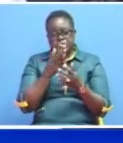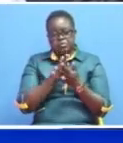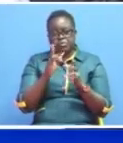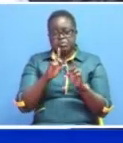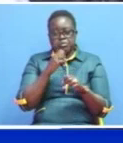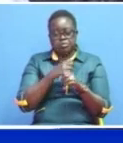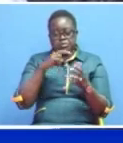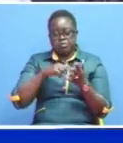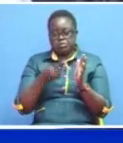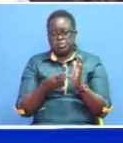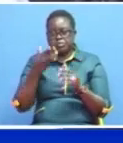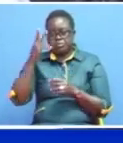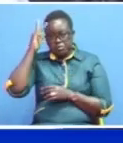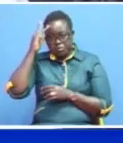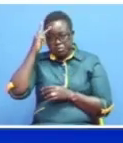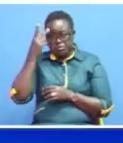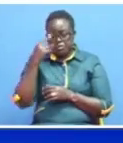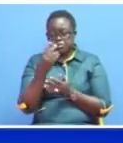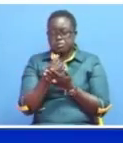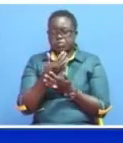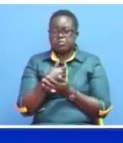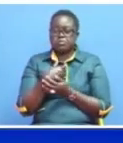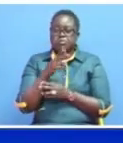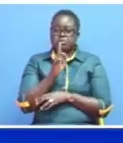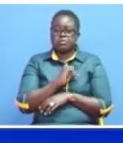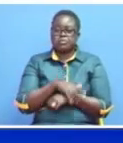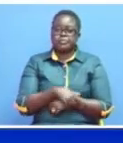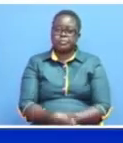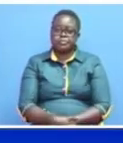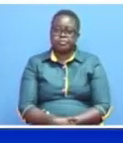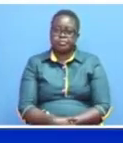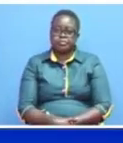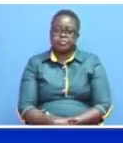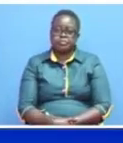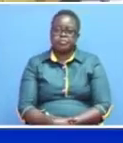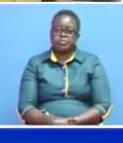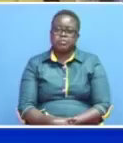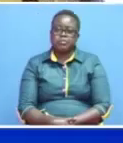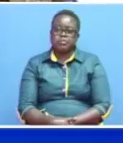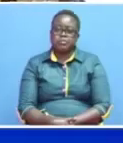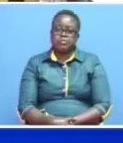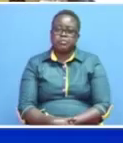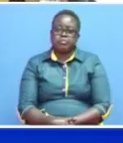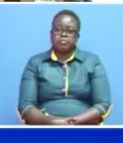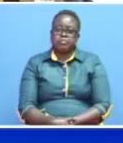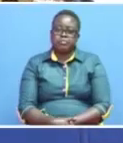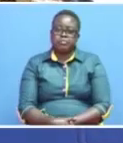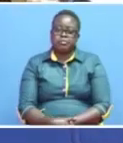yetu isi mbeza hitu inachau, tuinasio. Daniel Mwankela, Mutongo TV, Kuwaka Untini ya Masako.